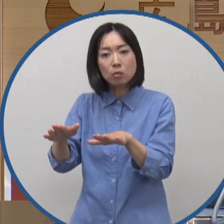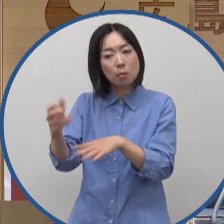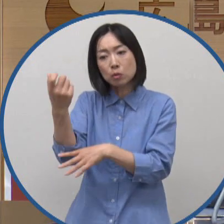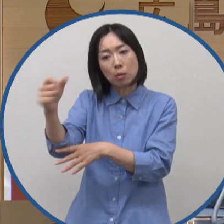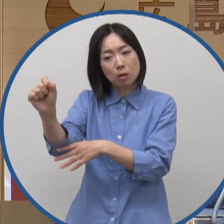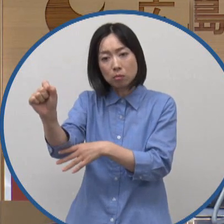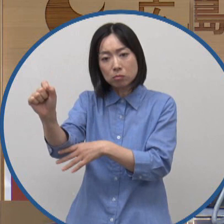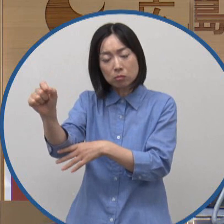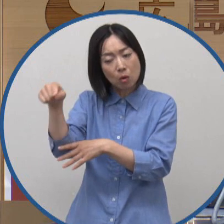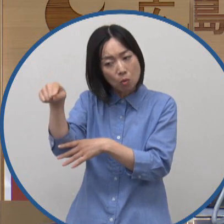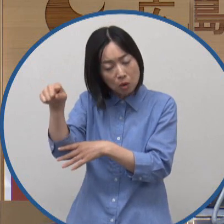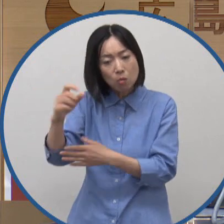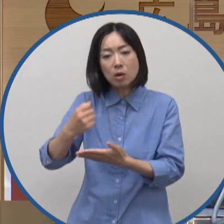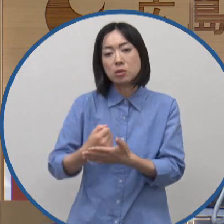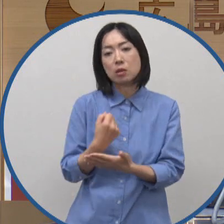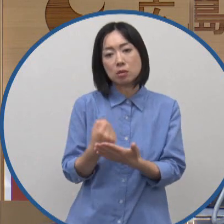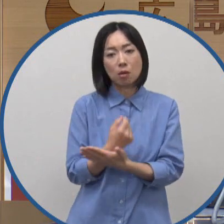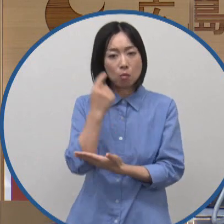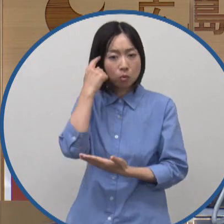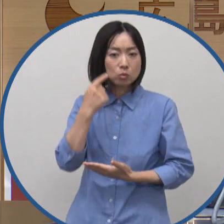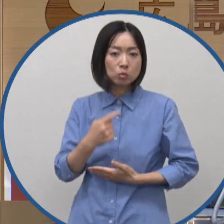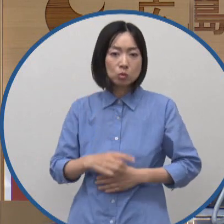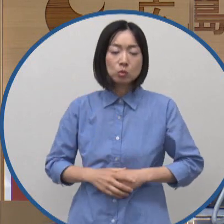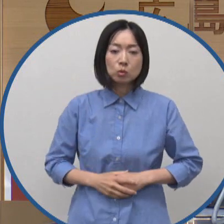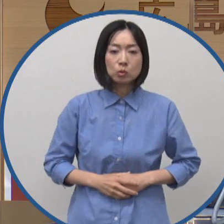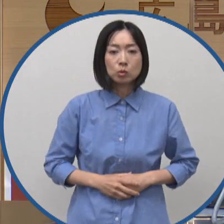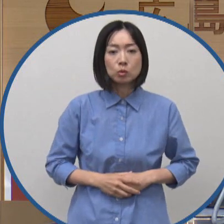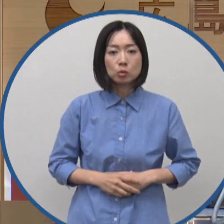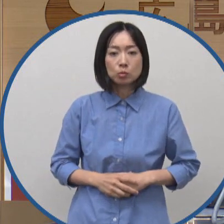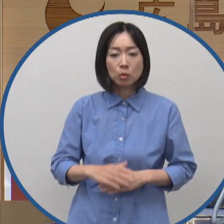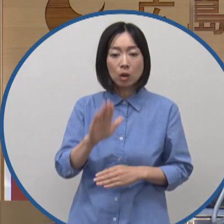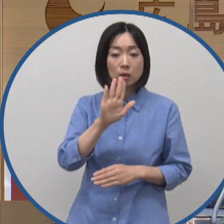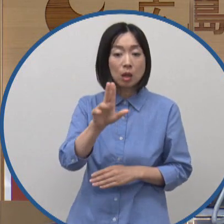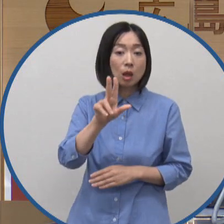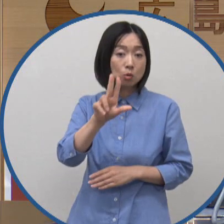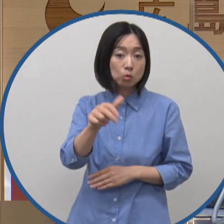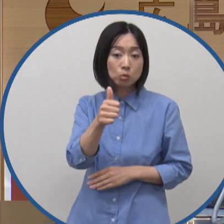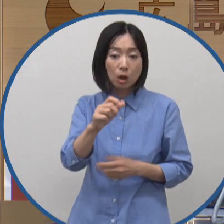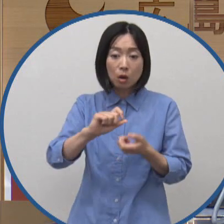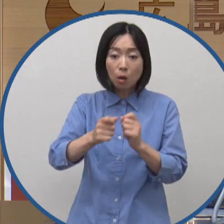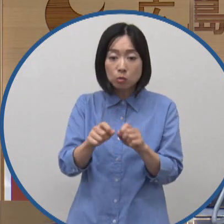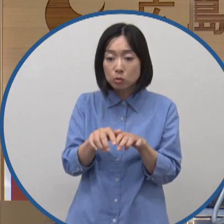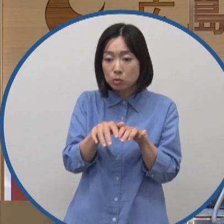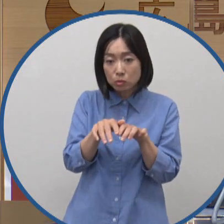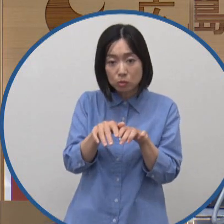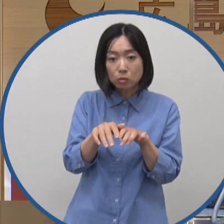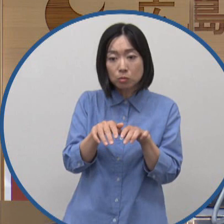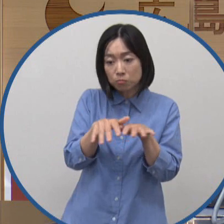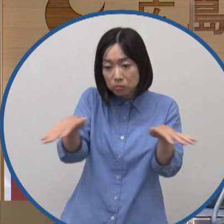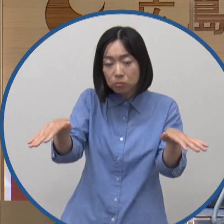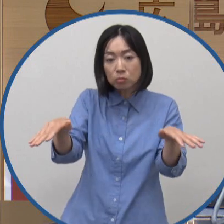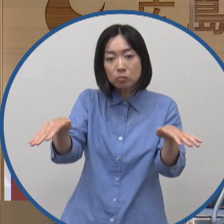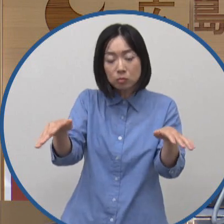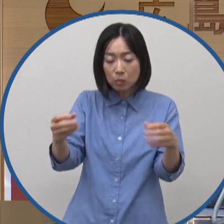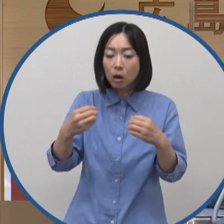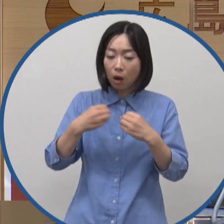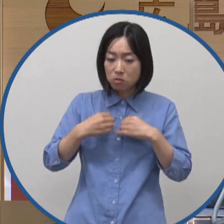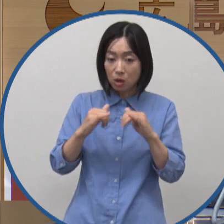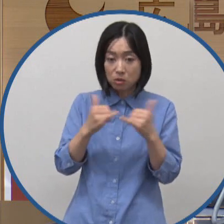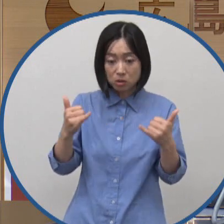非常に残念に思っております。デルタ株の拡大、それから県外の感染の悪